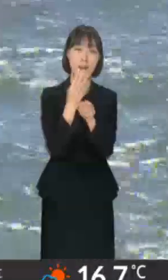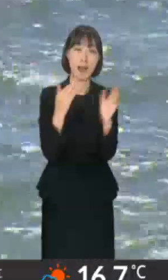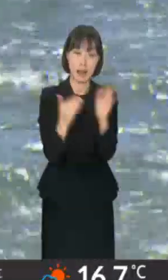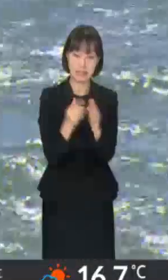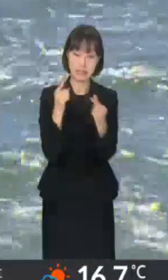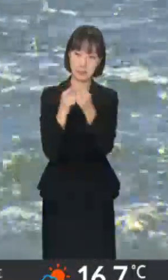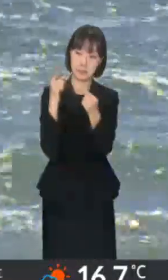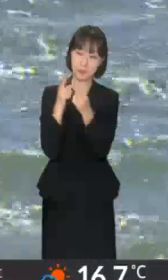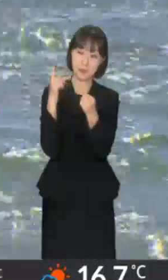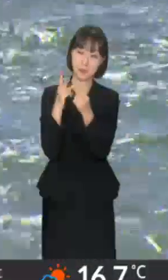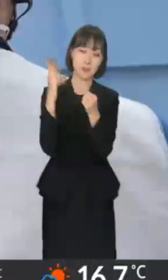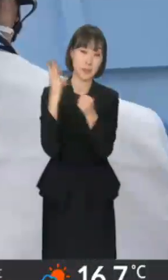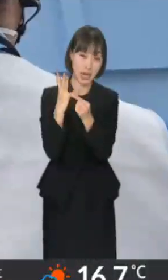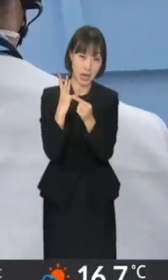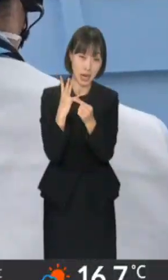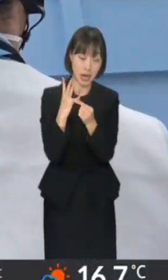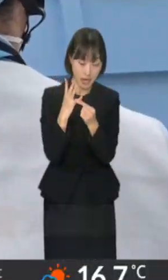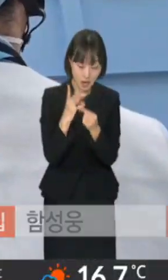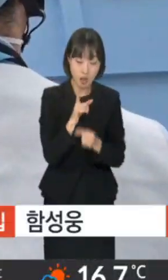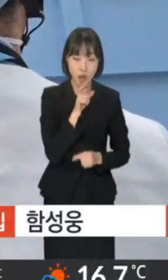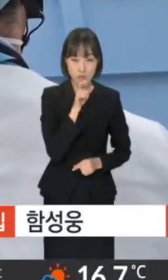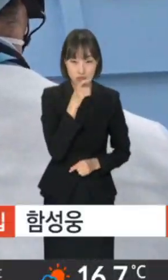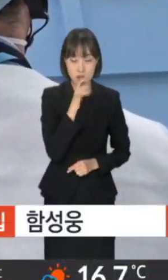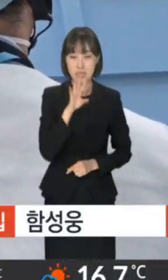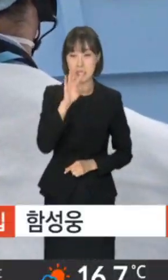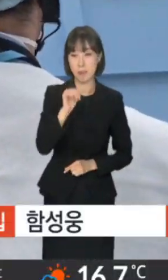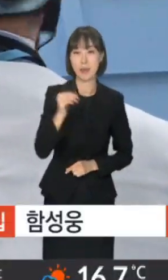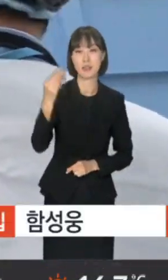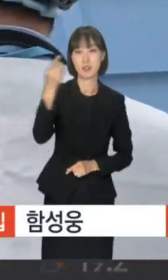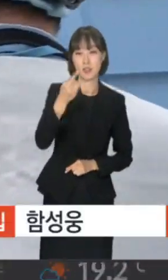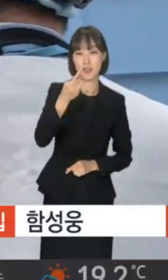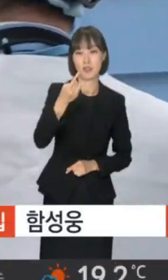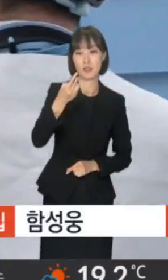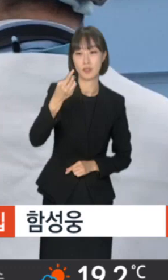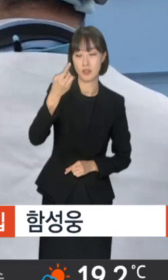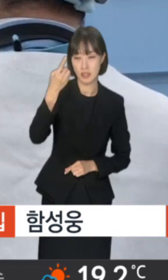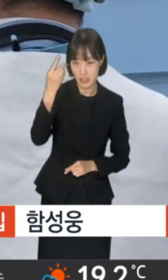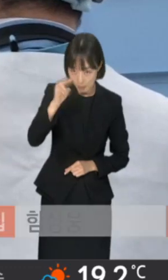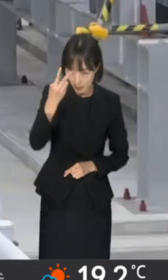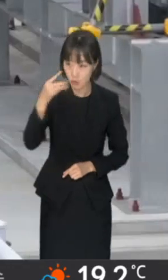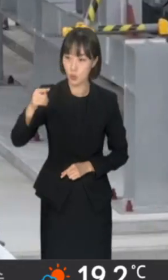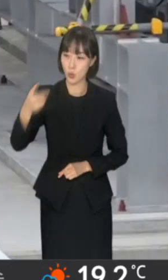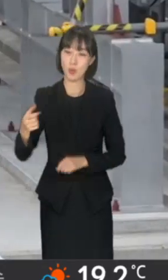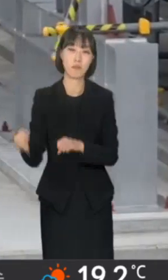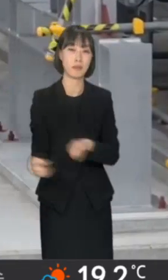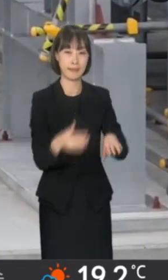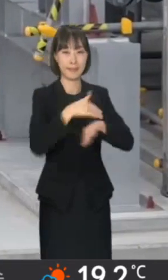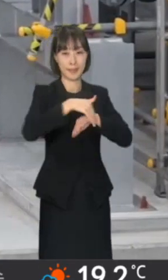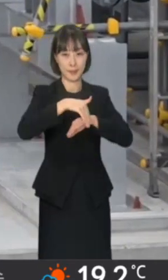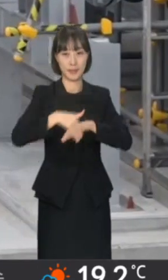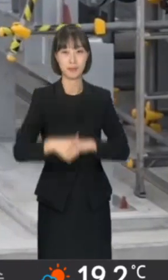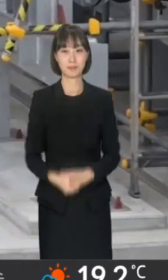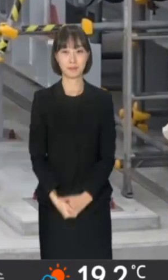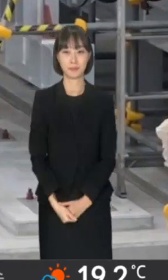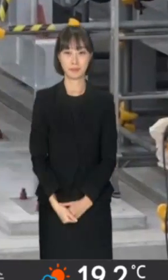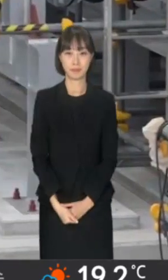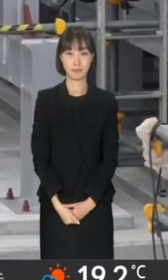걸쳐 오염수 31200 톤을 방류할 방침입니다 도쿄에서 연합뉴스 박상현입니다